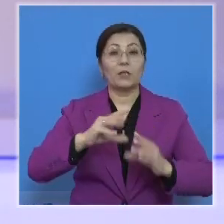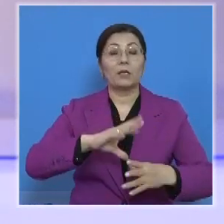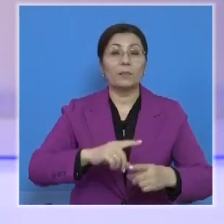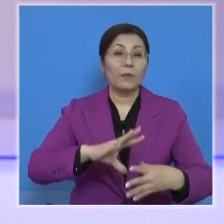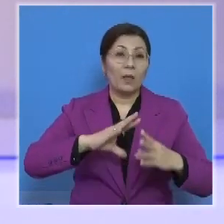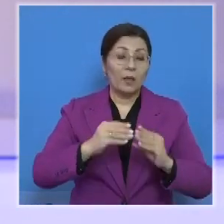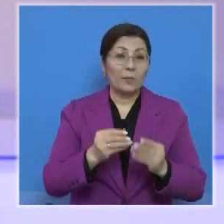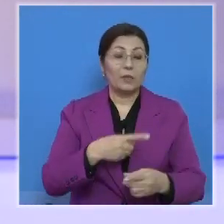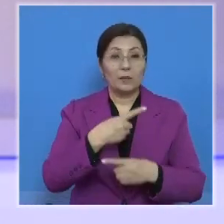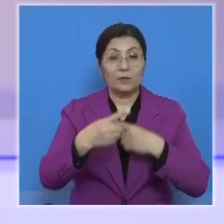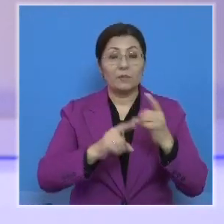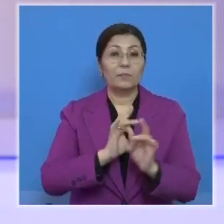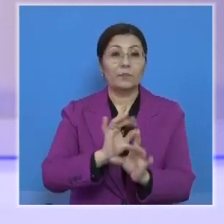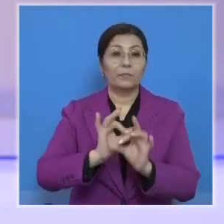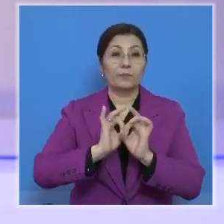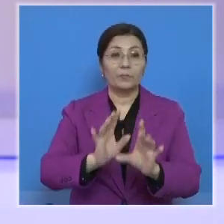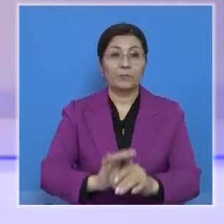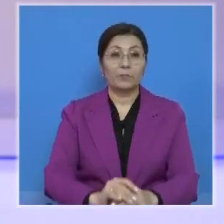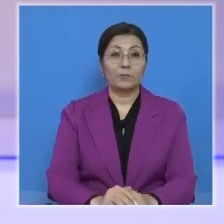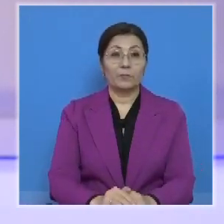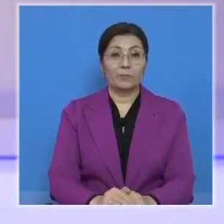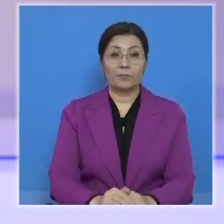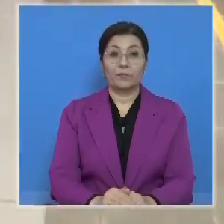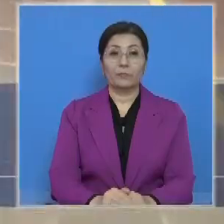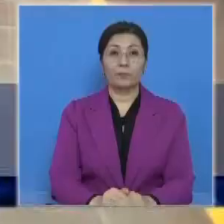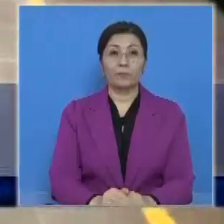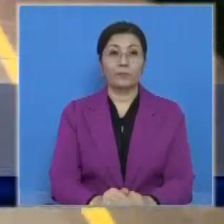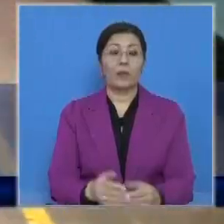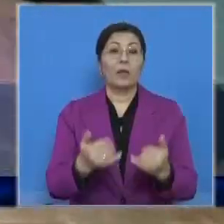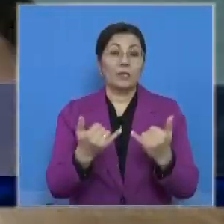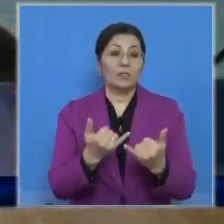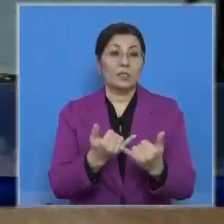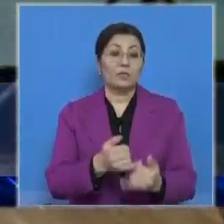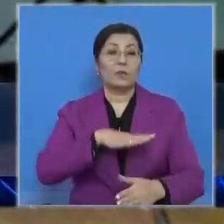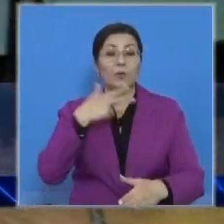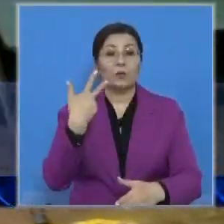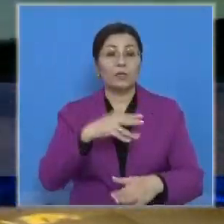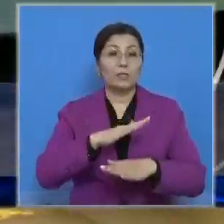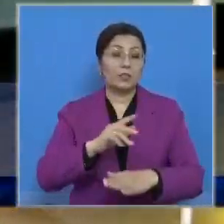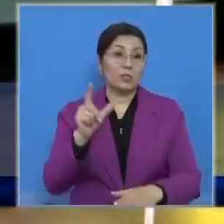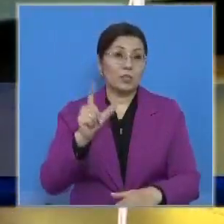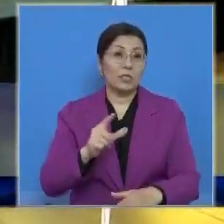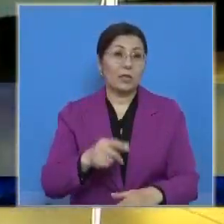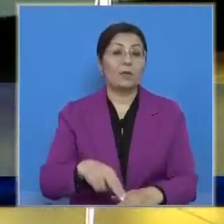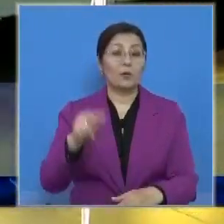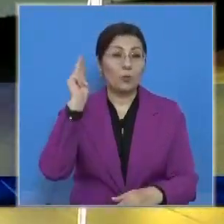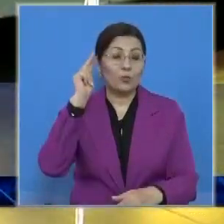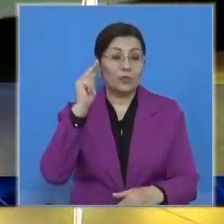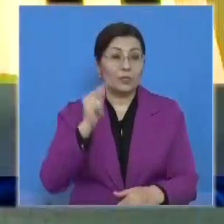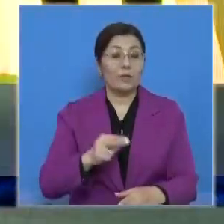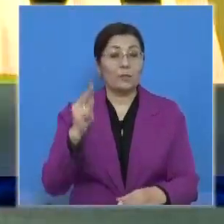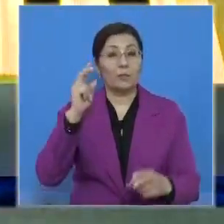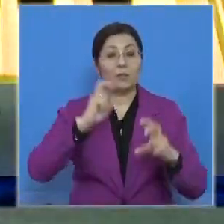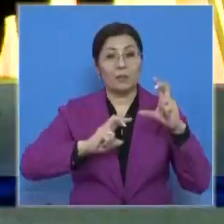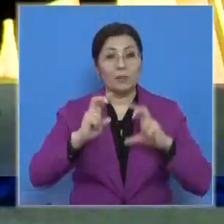подробнее материале моего коллеги жасана жалбакова настоящее время более 30 человек получает образование в рамках